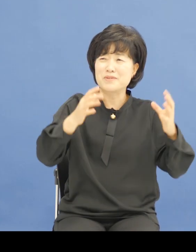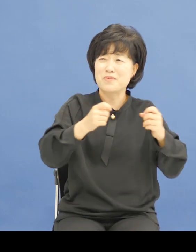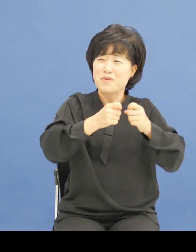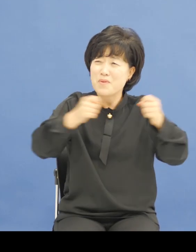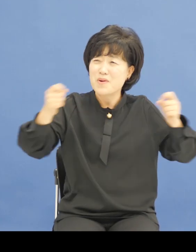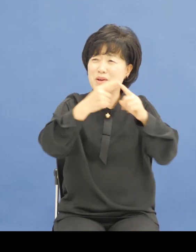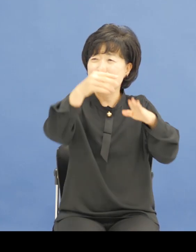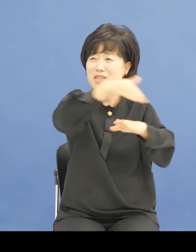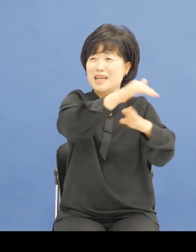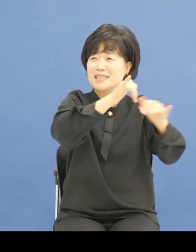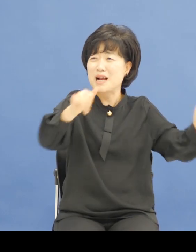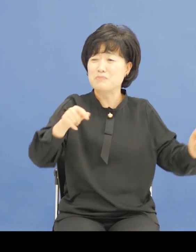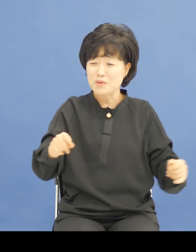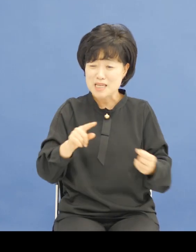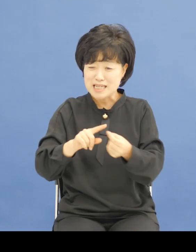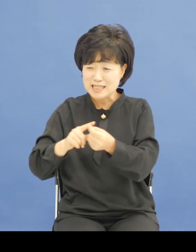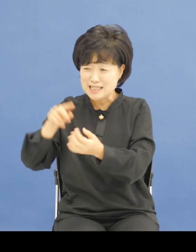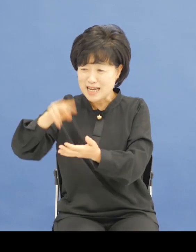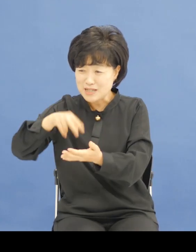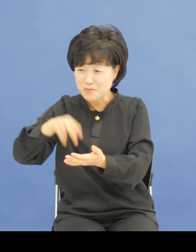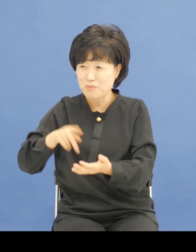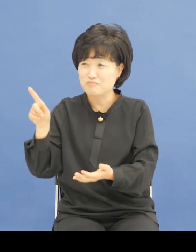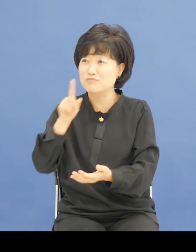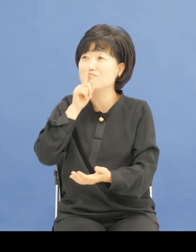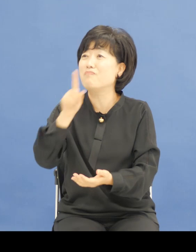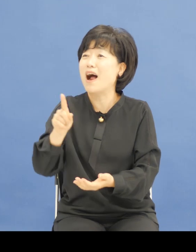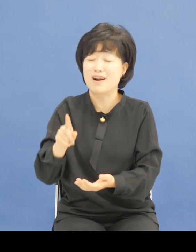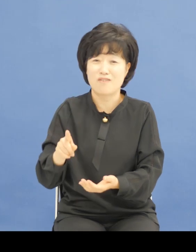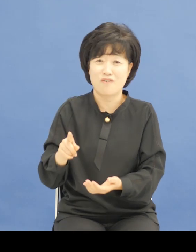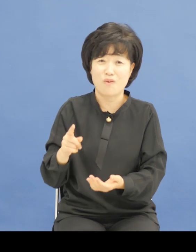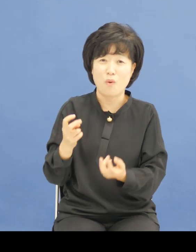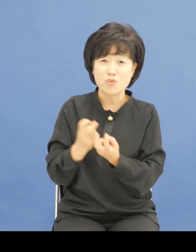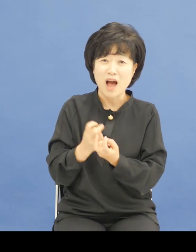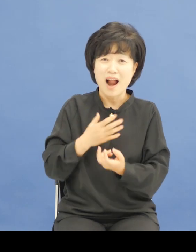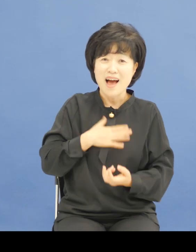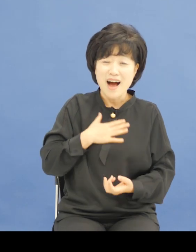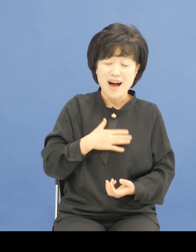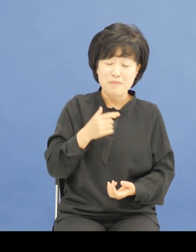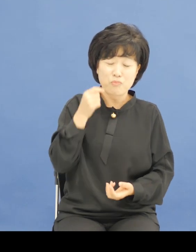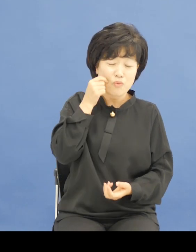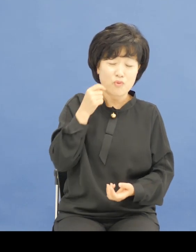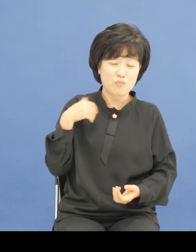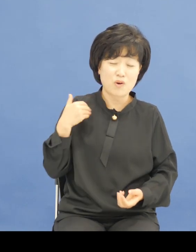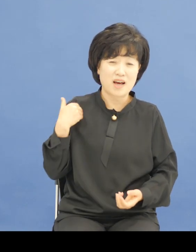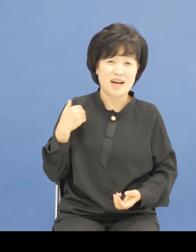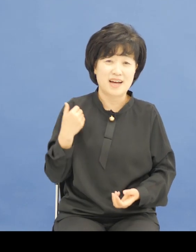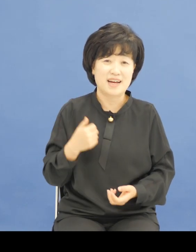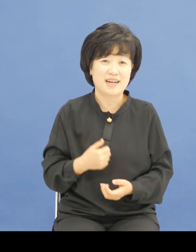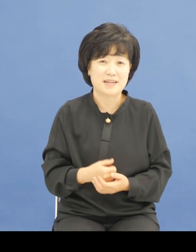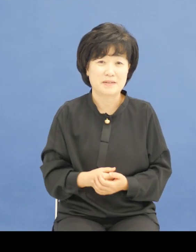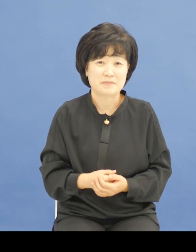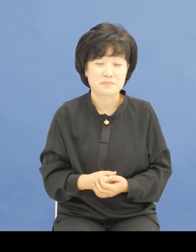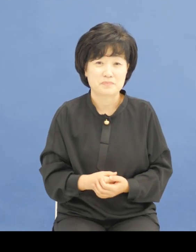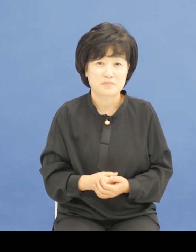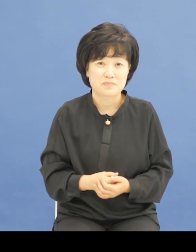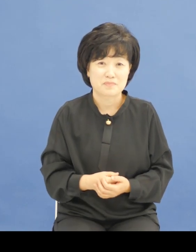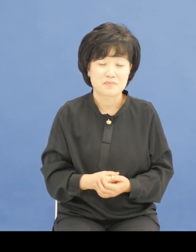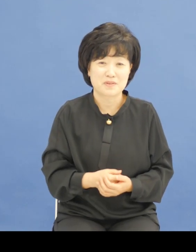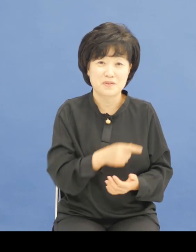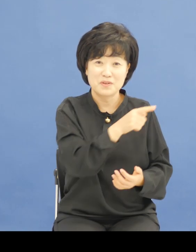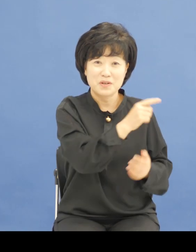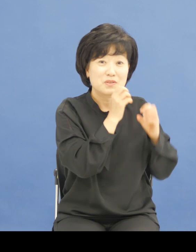네. 이것만 듣고는 모르죠. 무슨 내용인지 절대 모르죠. 그렇구나. 저만 모르는 게 아니에요. 개인적으로 성교사님 읽을 때보다 영길 씨가 읽을 때 더 잘